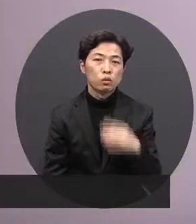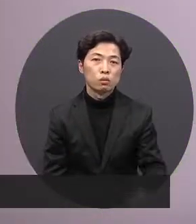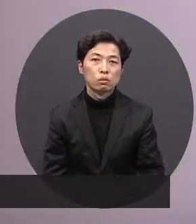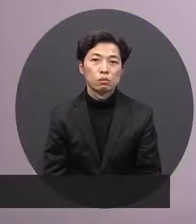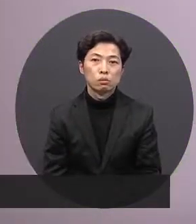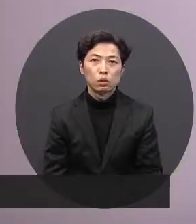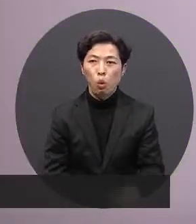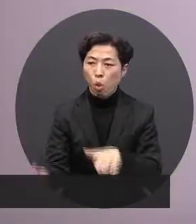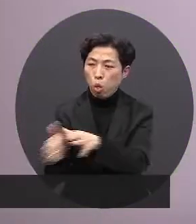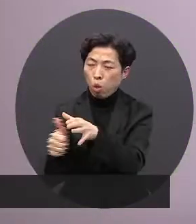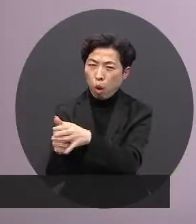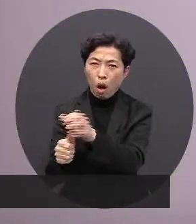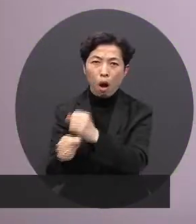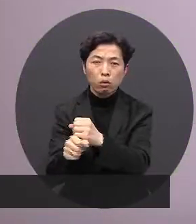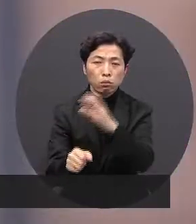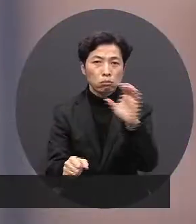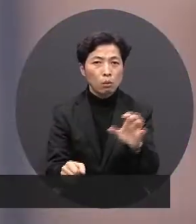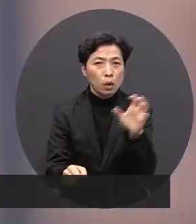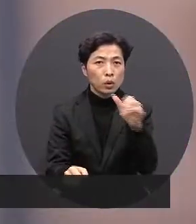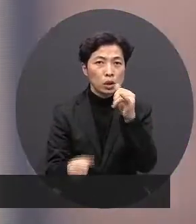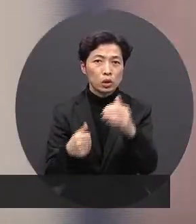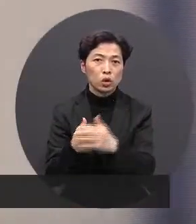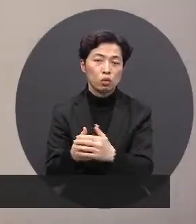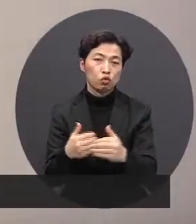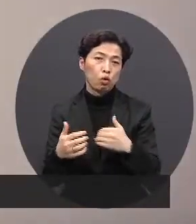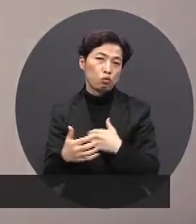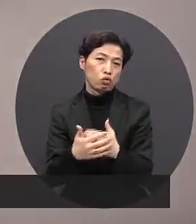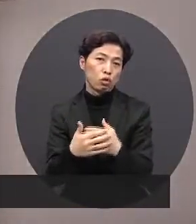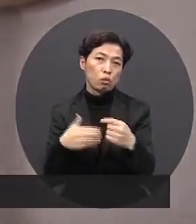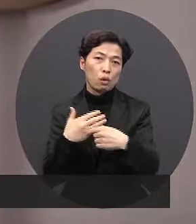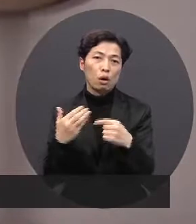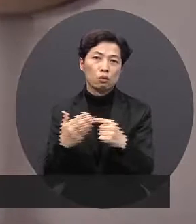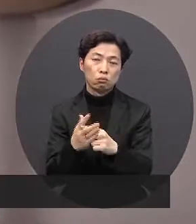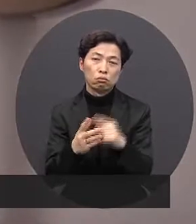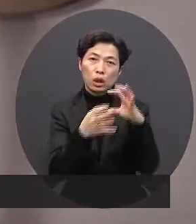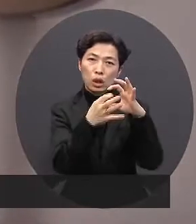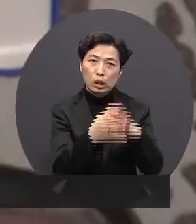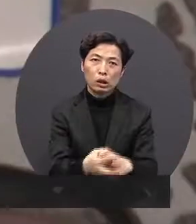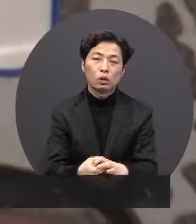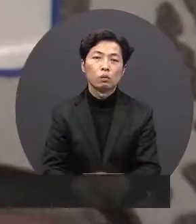이처럼 괴롭힘이 반복되면서 남성은 불안한 심리 상태를 보이기도 했습니다.